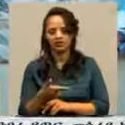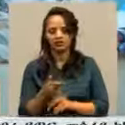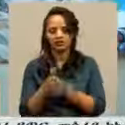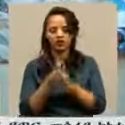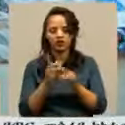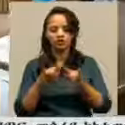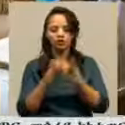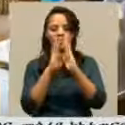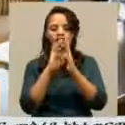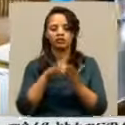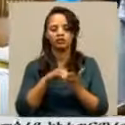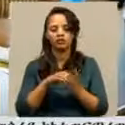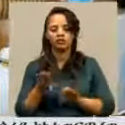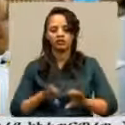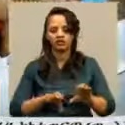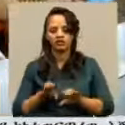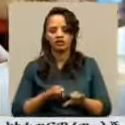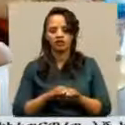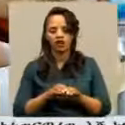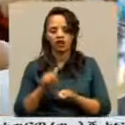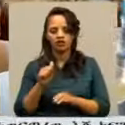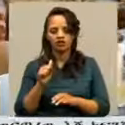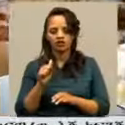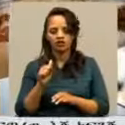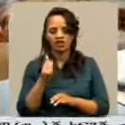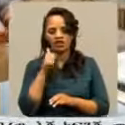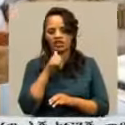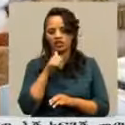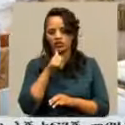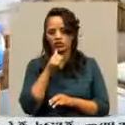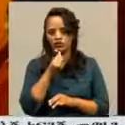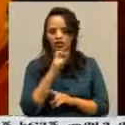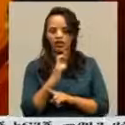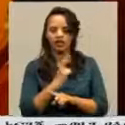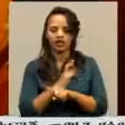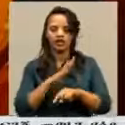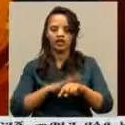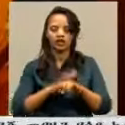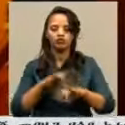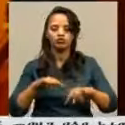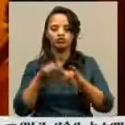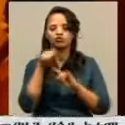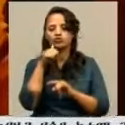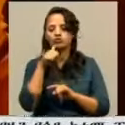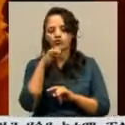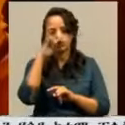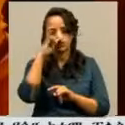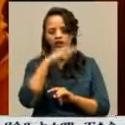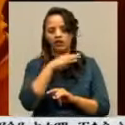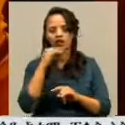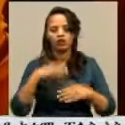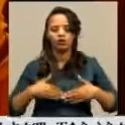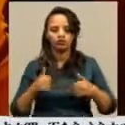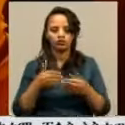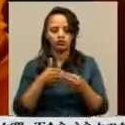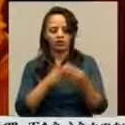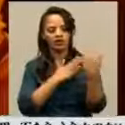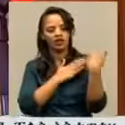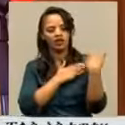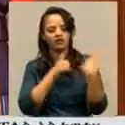ዞን ወልቂጤ ከተማ በተካሄደው አንትሮሽት ወይም የሴቶች ቀን ላይ የዞኑ ሴቶች ህጻናትና ወጣቶች መምሪያ